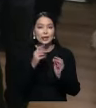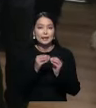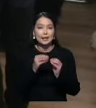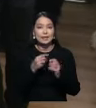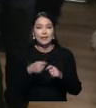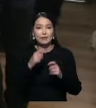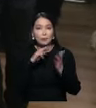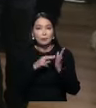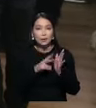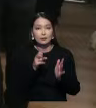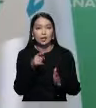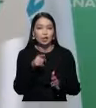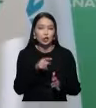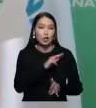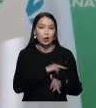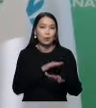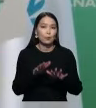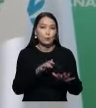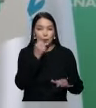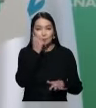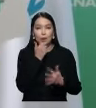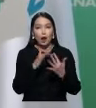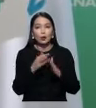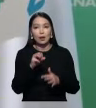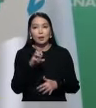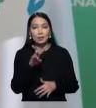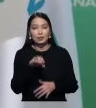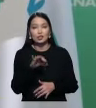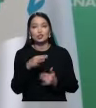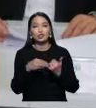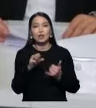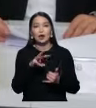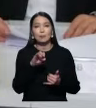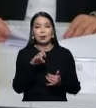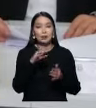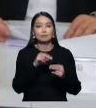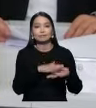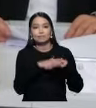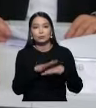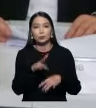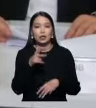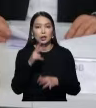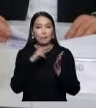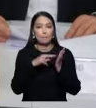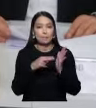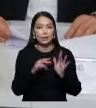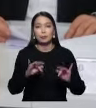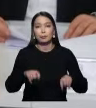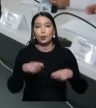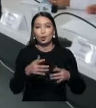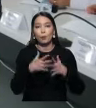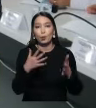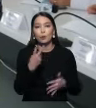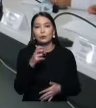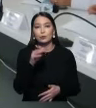на 1000 рабочих мест. А благодаря АУЛ Аманате и ЖЕР Аманате профинансируют 3000 проектов и передадут более 200